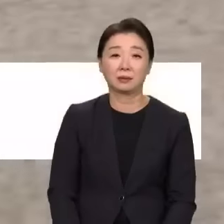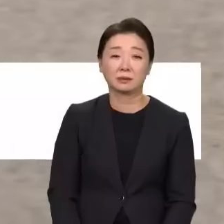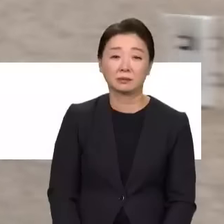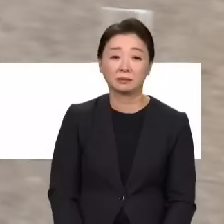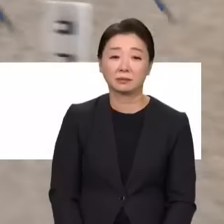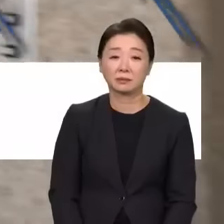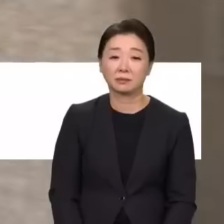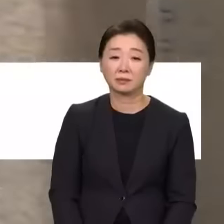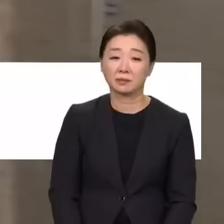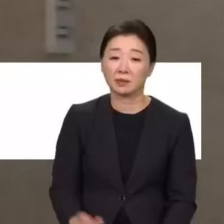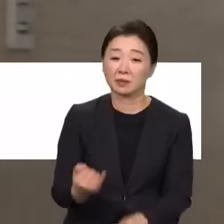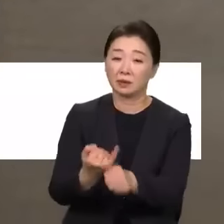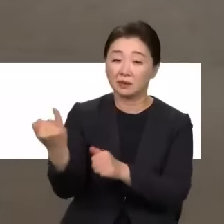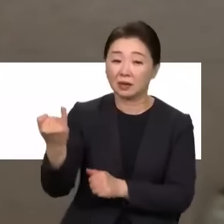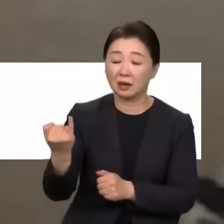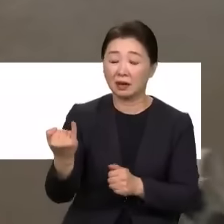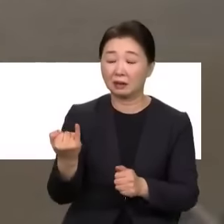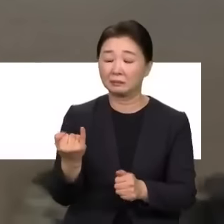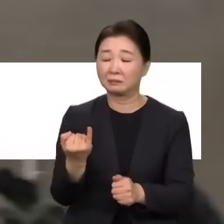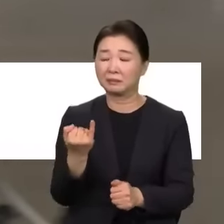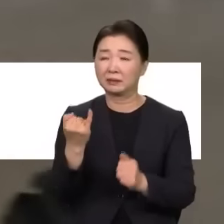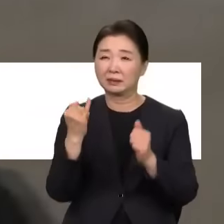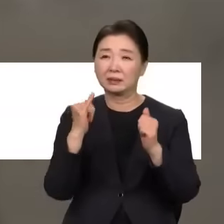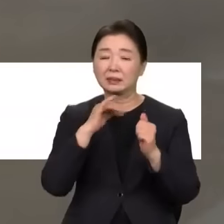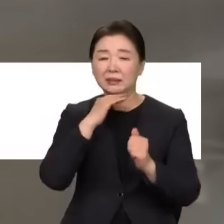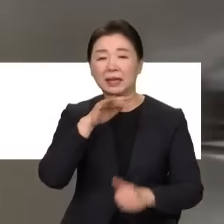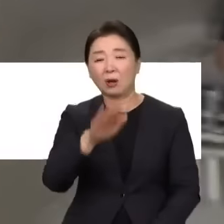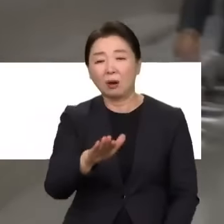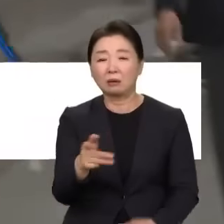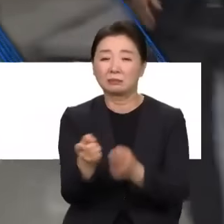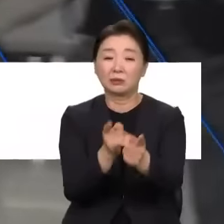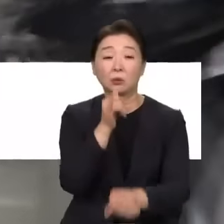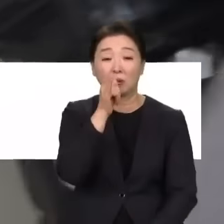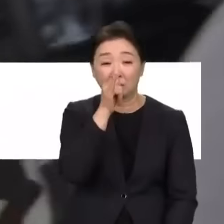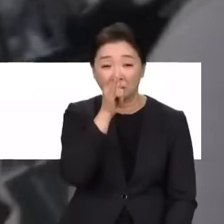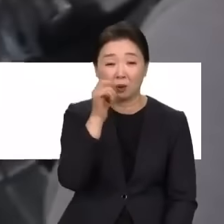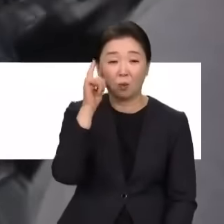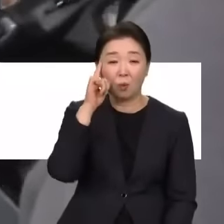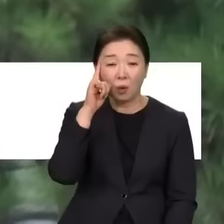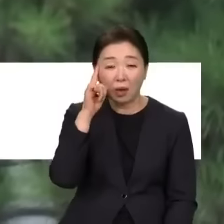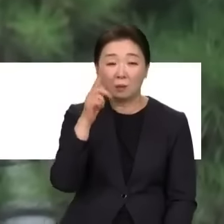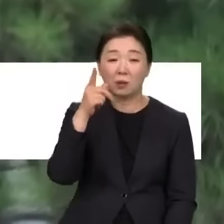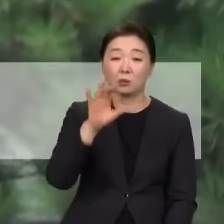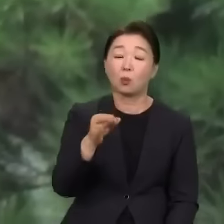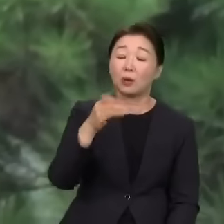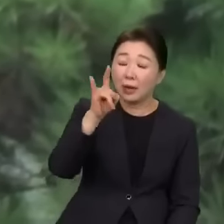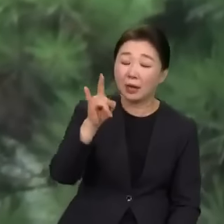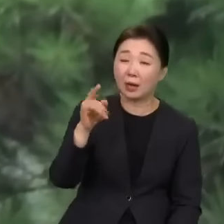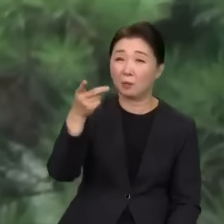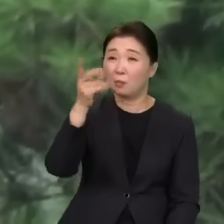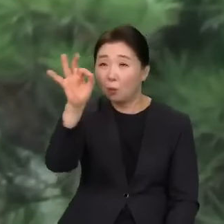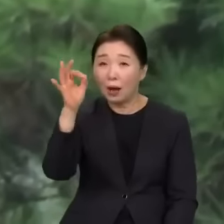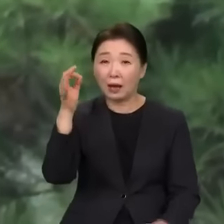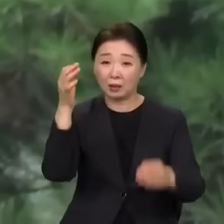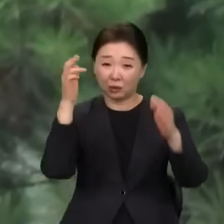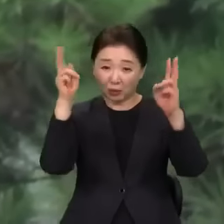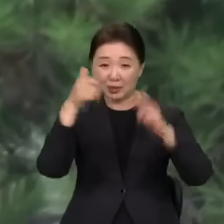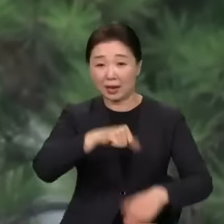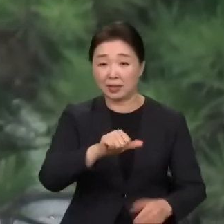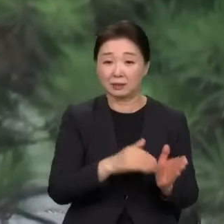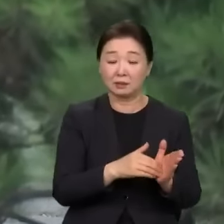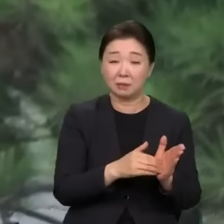자기보다 어린 애들 갖고 쥐어딱혔다고 시키는지. 동해 뭐 황 회장 아들. 아. 황 행정관 이름은 명태균